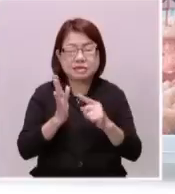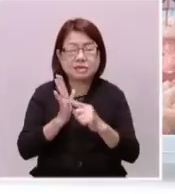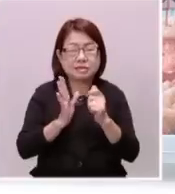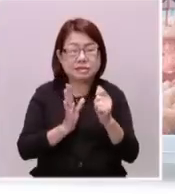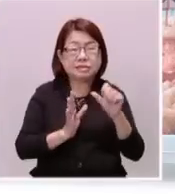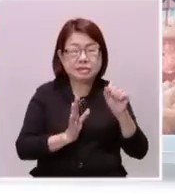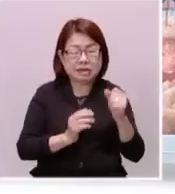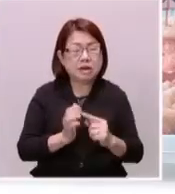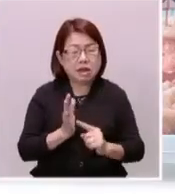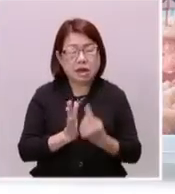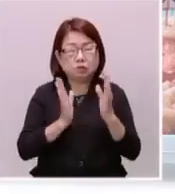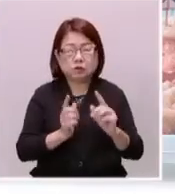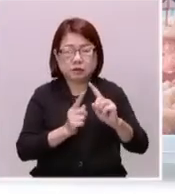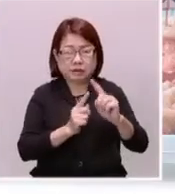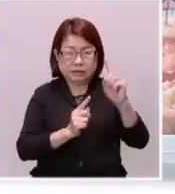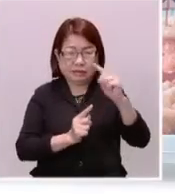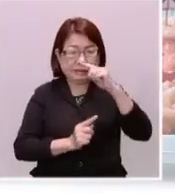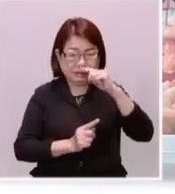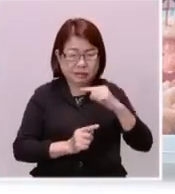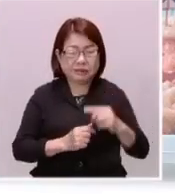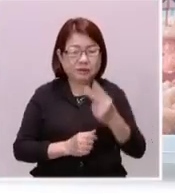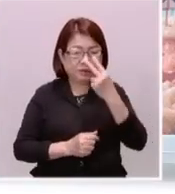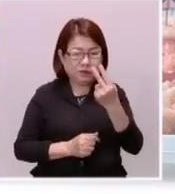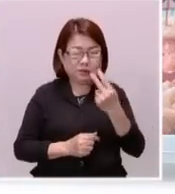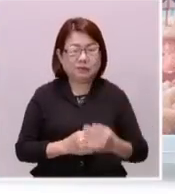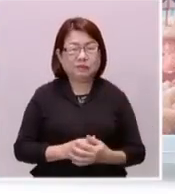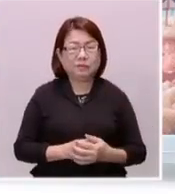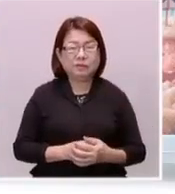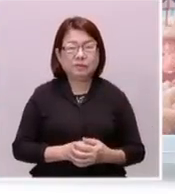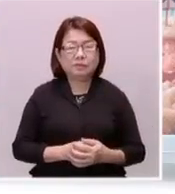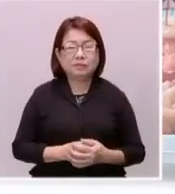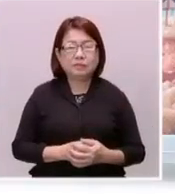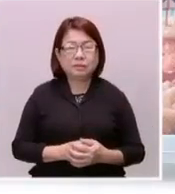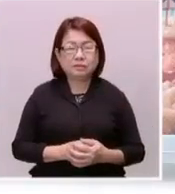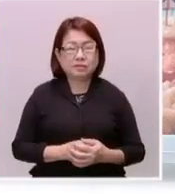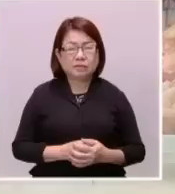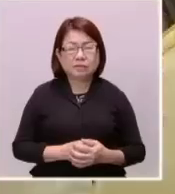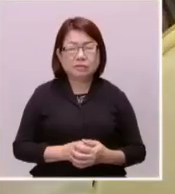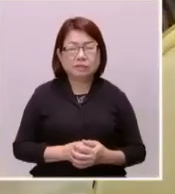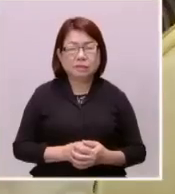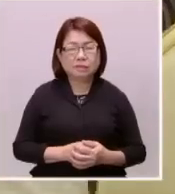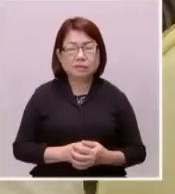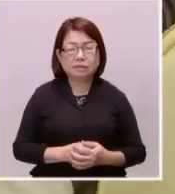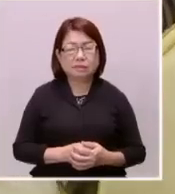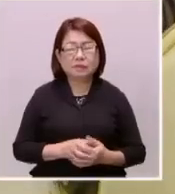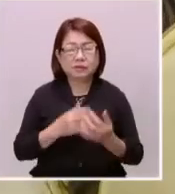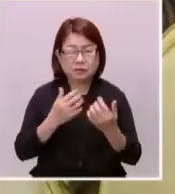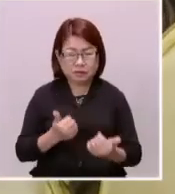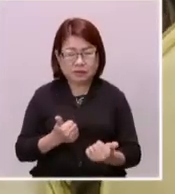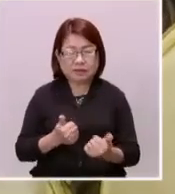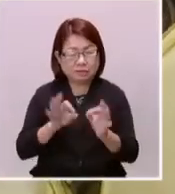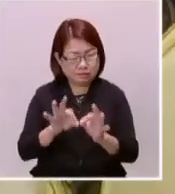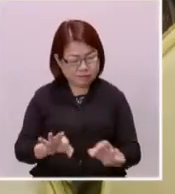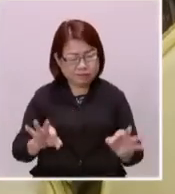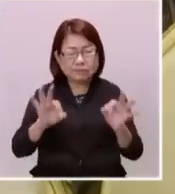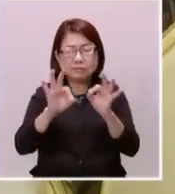ของเจ้านี ้ ในประเทศไทยนะครับติดตามดูภาพบรรยากาศไปพร้อมๆกันก่อนเลยครับ เข็มนี้เป็นเข็มที่สำคัญที่